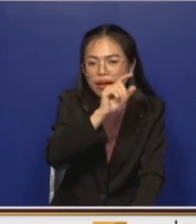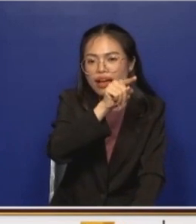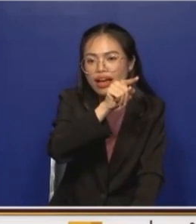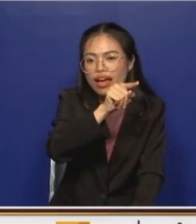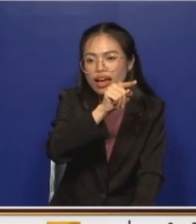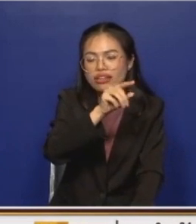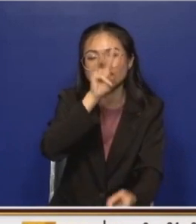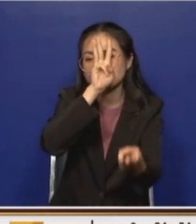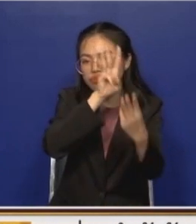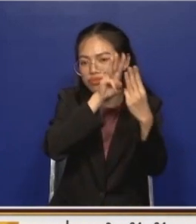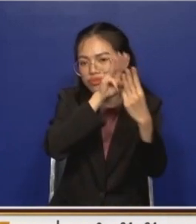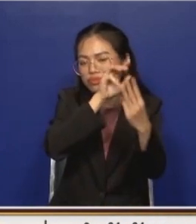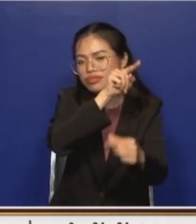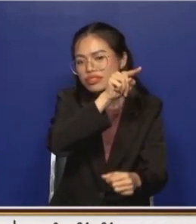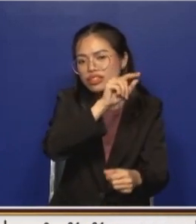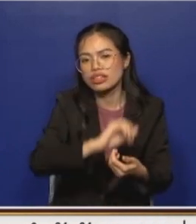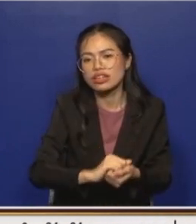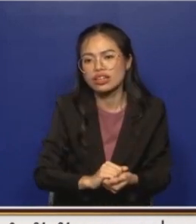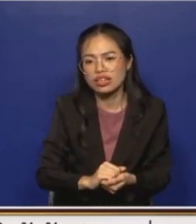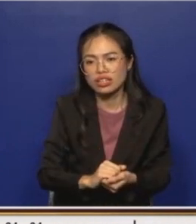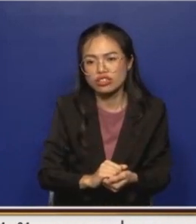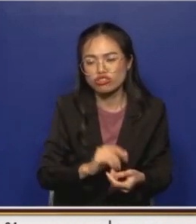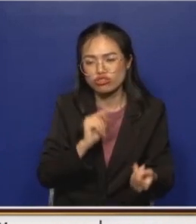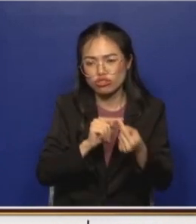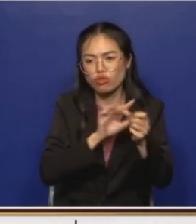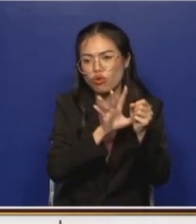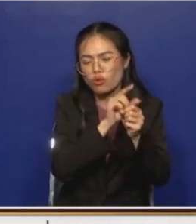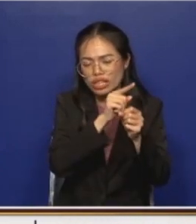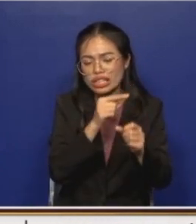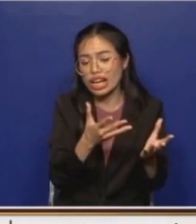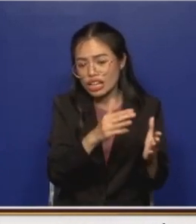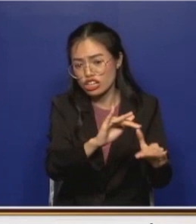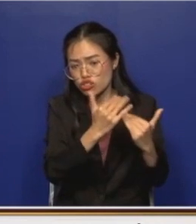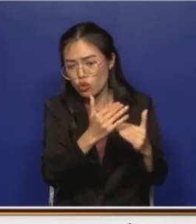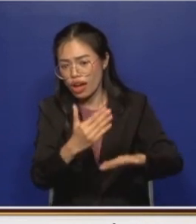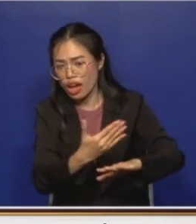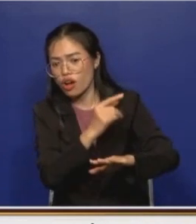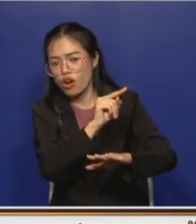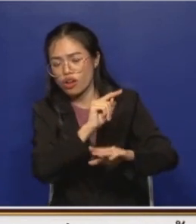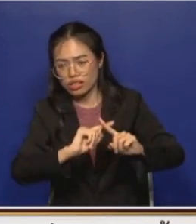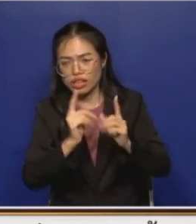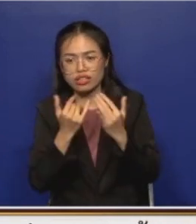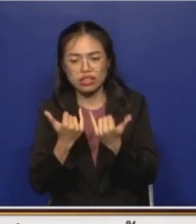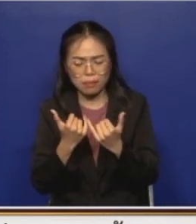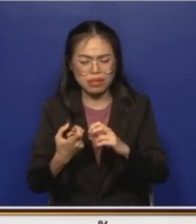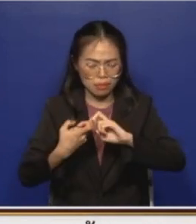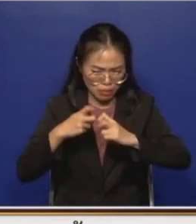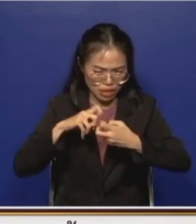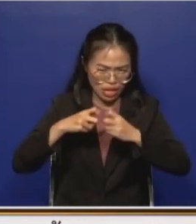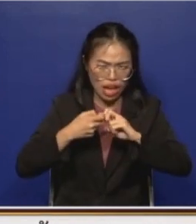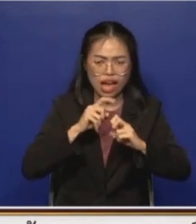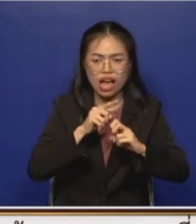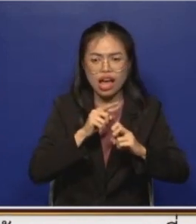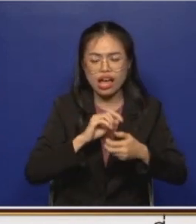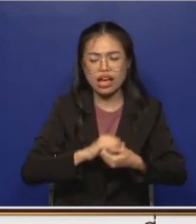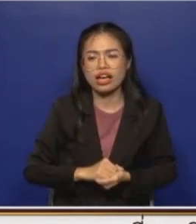ะมี150-160ประเทศตัวเลขอยู่แถวเนี้ยท่านไปค้นดูก็ได้คณะแพทย์ที่ทำง